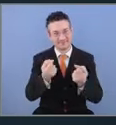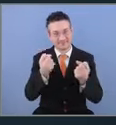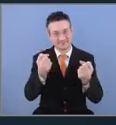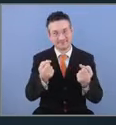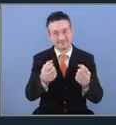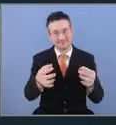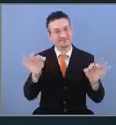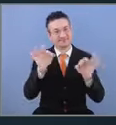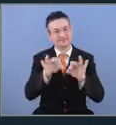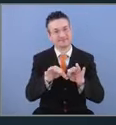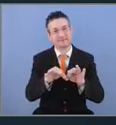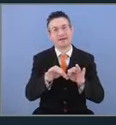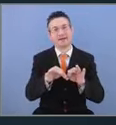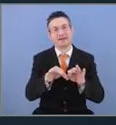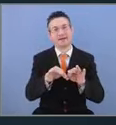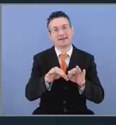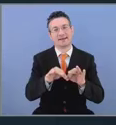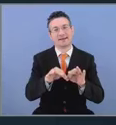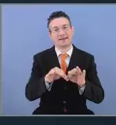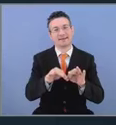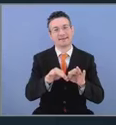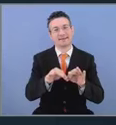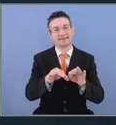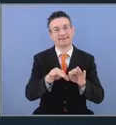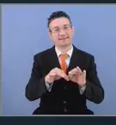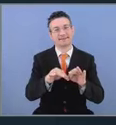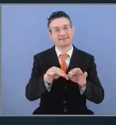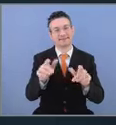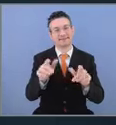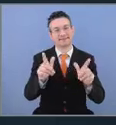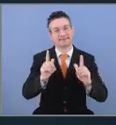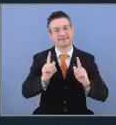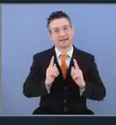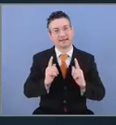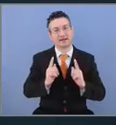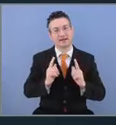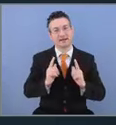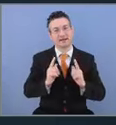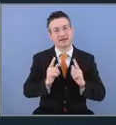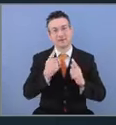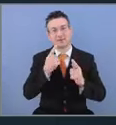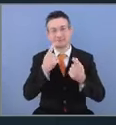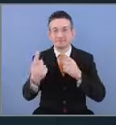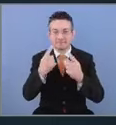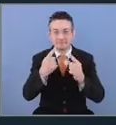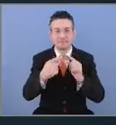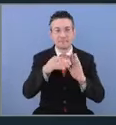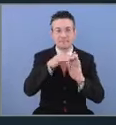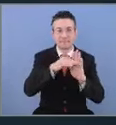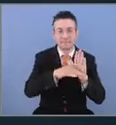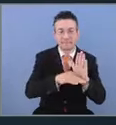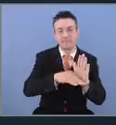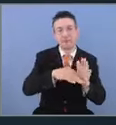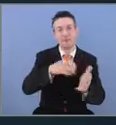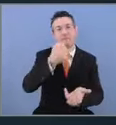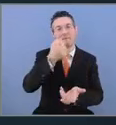danno, diciamo, in cui si discute della programmazione dei fondi